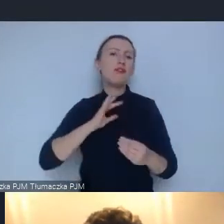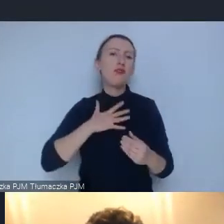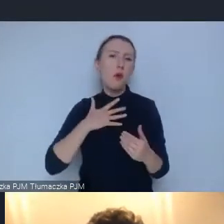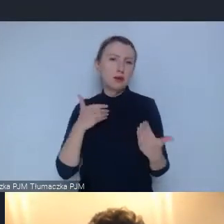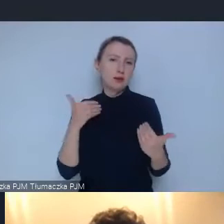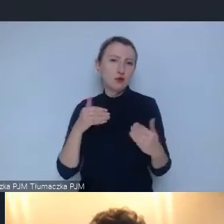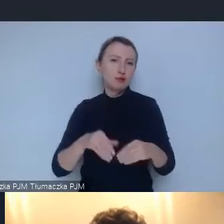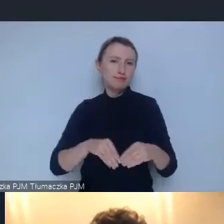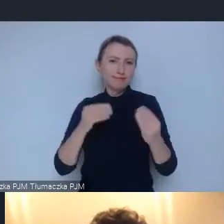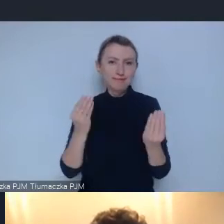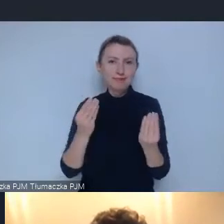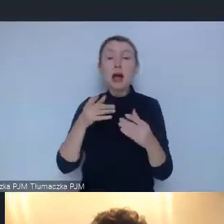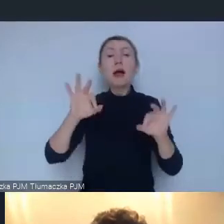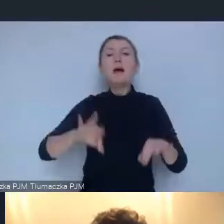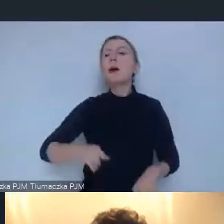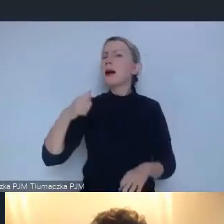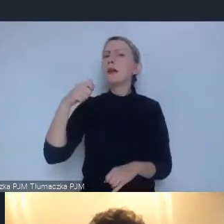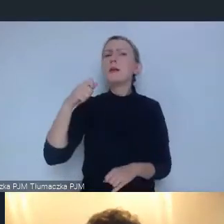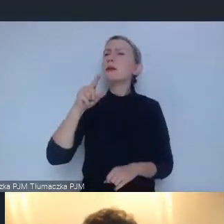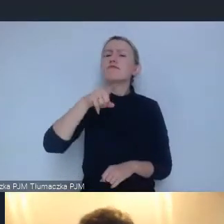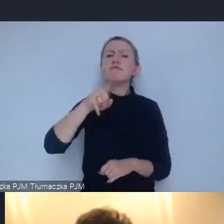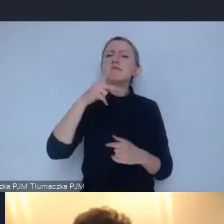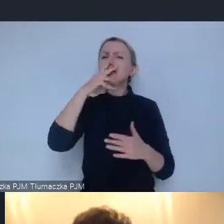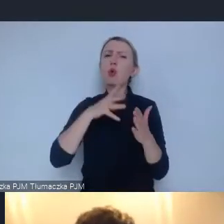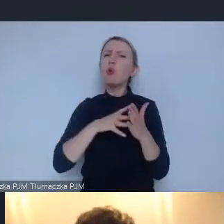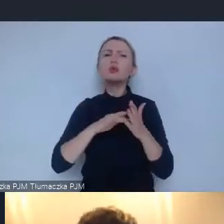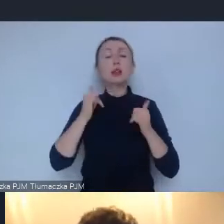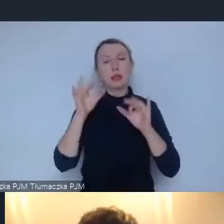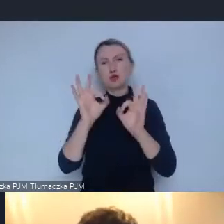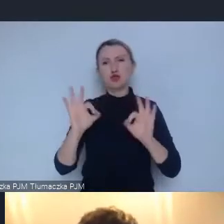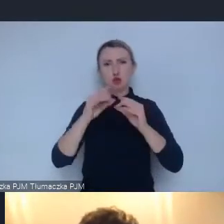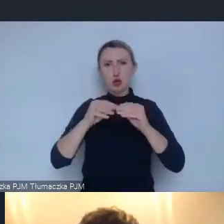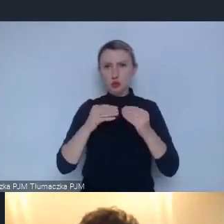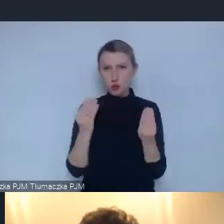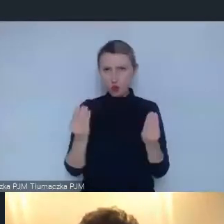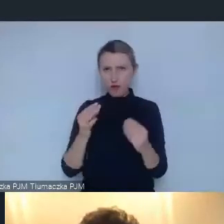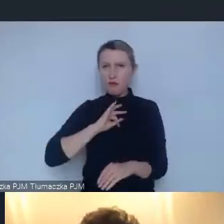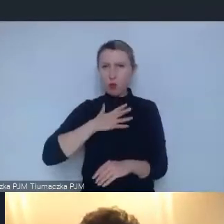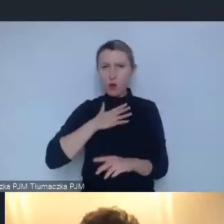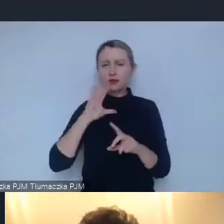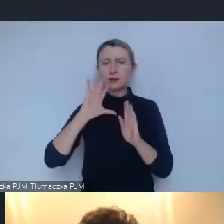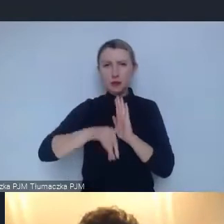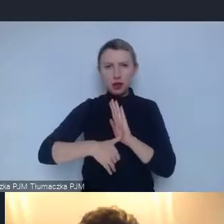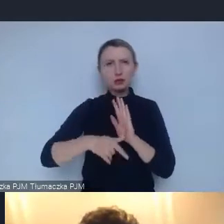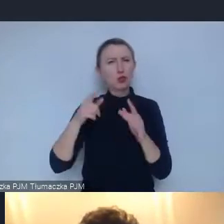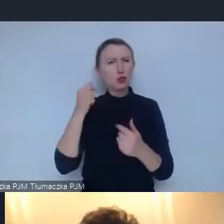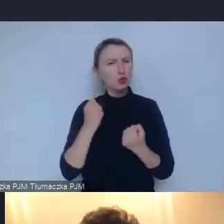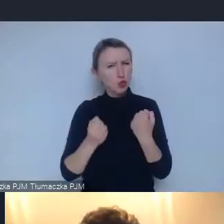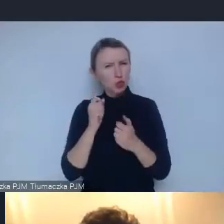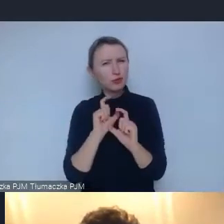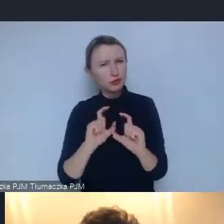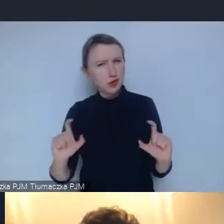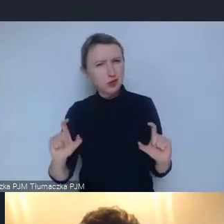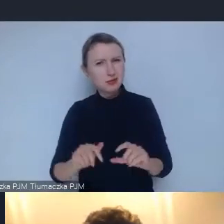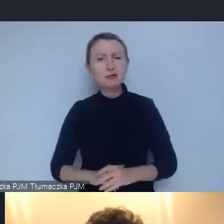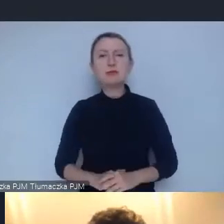panie prezydencie, szansę rozwoju swojego miasta w tych trudniejszych